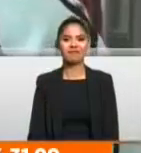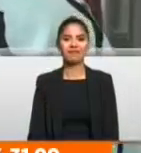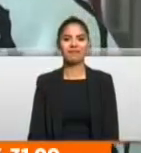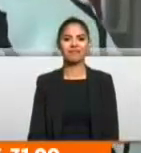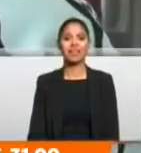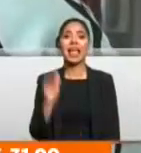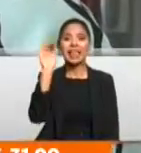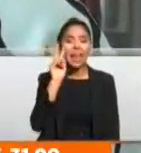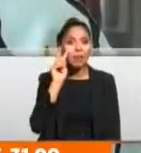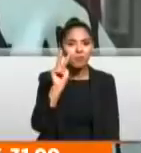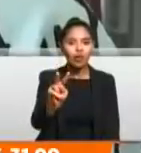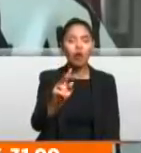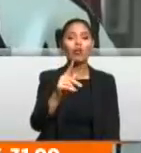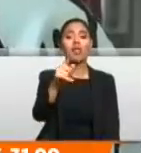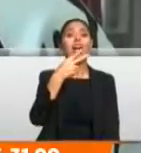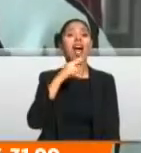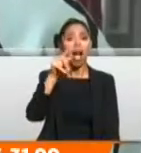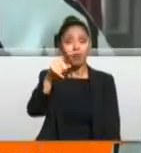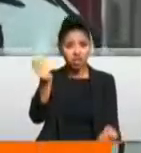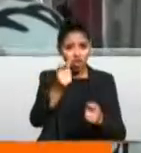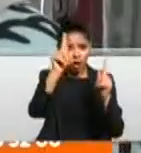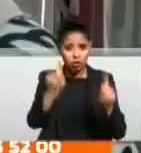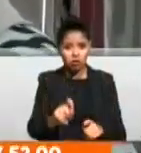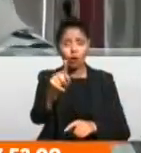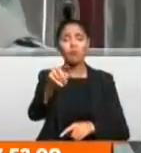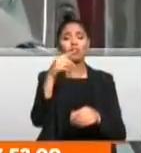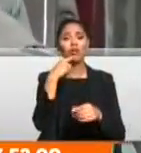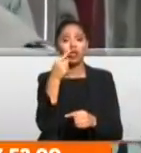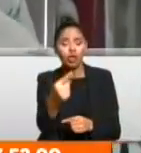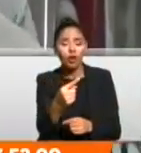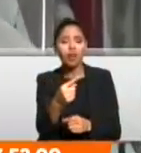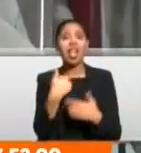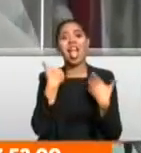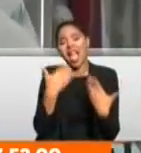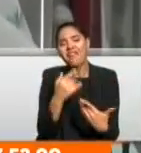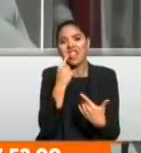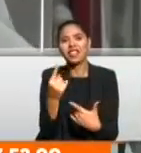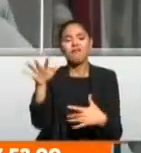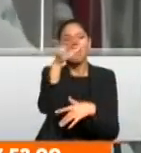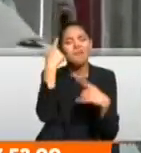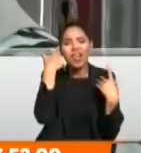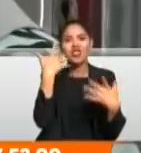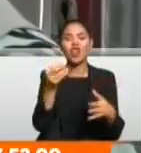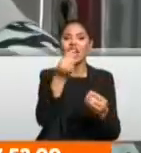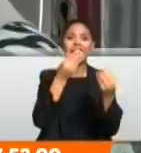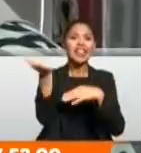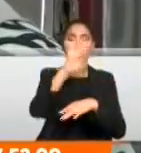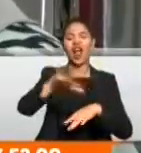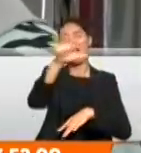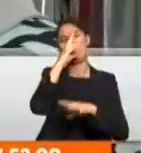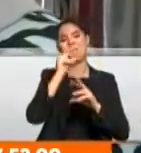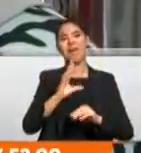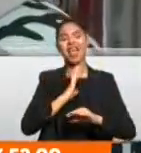Gelip de görüyorlar, aa abla siz mi çalışıyorsunuz ocak başında diyorlar. Evet diyoruz, şaşırıyorlar. Yedikten sonra da